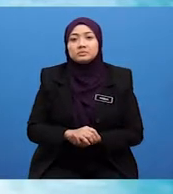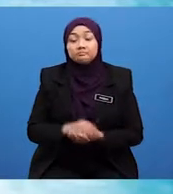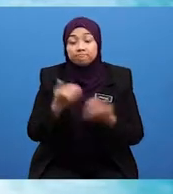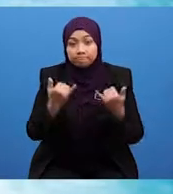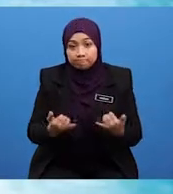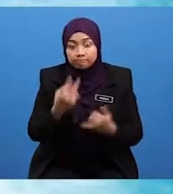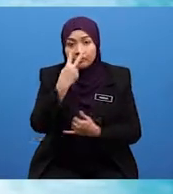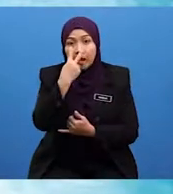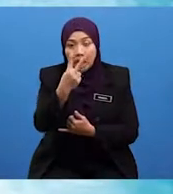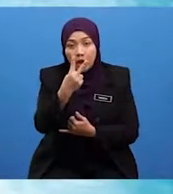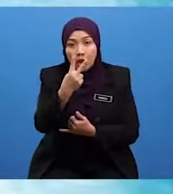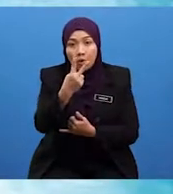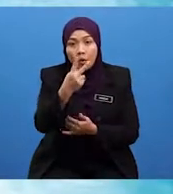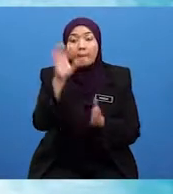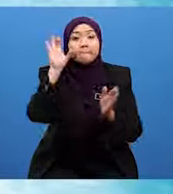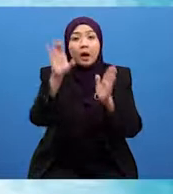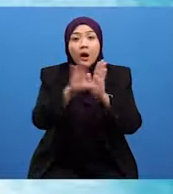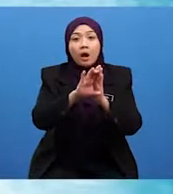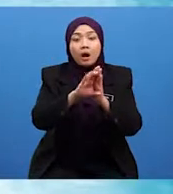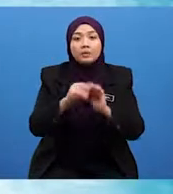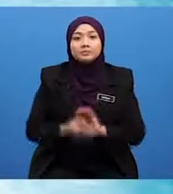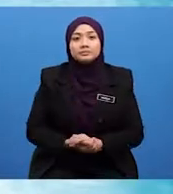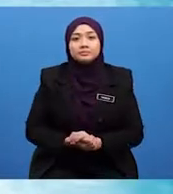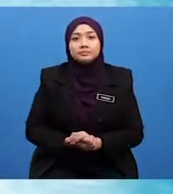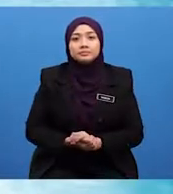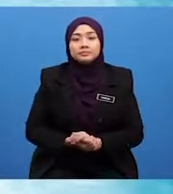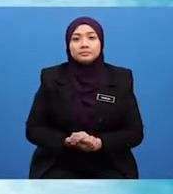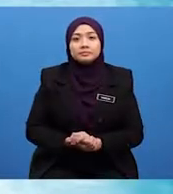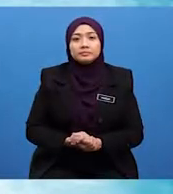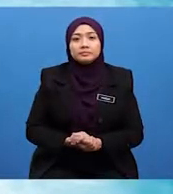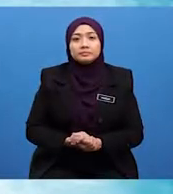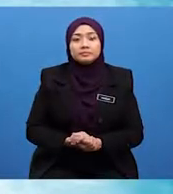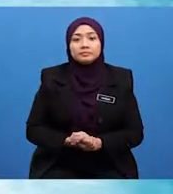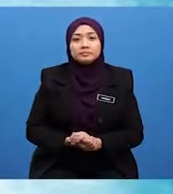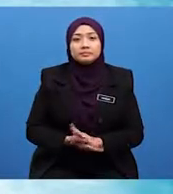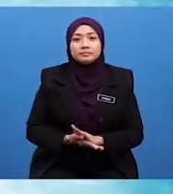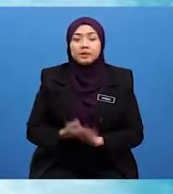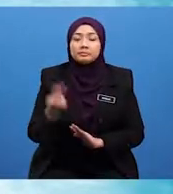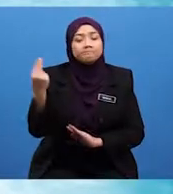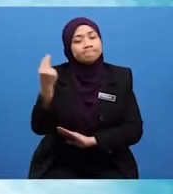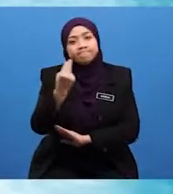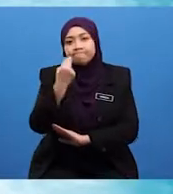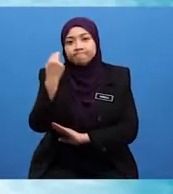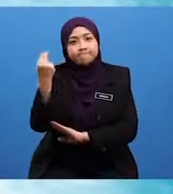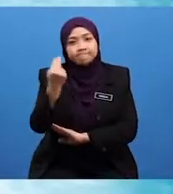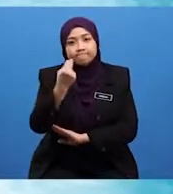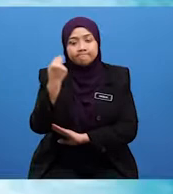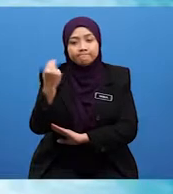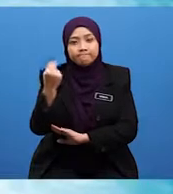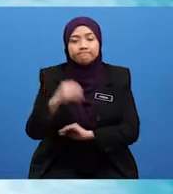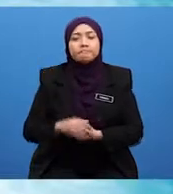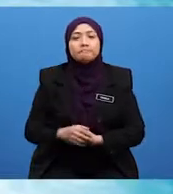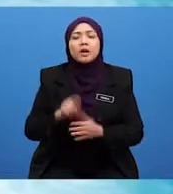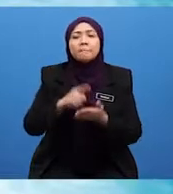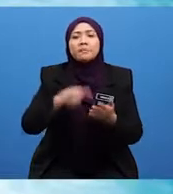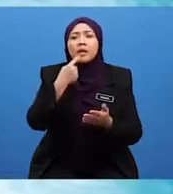Sekarang, lihat pula makanan ini. Makanan ini ialah makanan neutral. Apakah